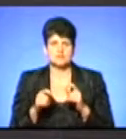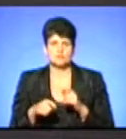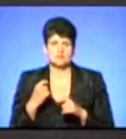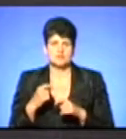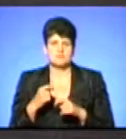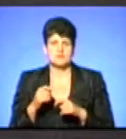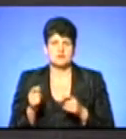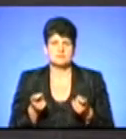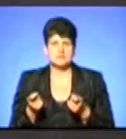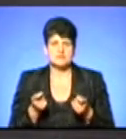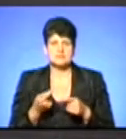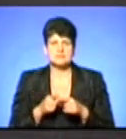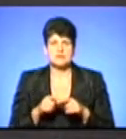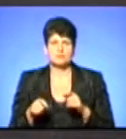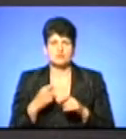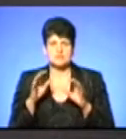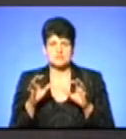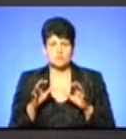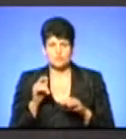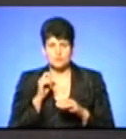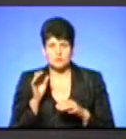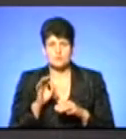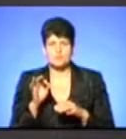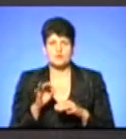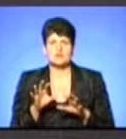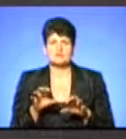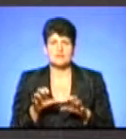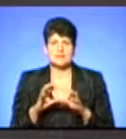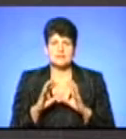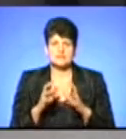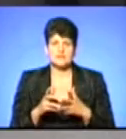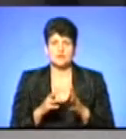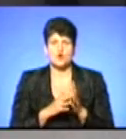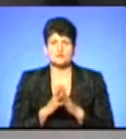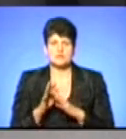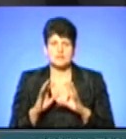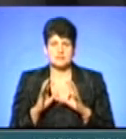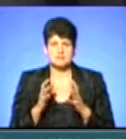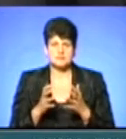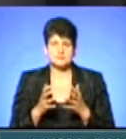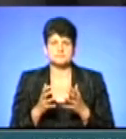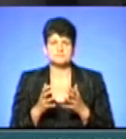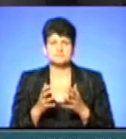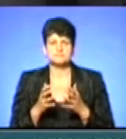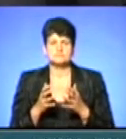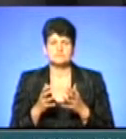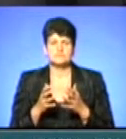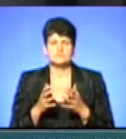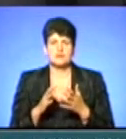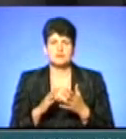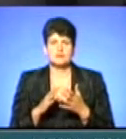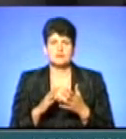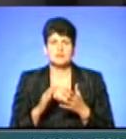адміністративним. Це є також порушенням закону України про рослинний світ, про тваринний світ, про захист атмосферного середовища, атмосферного